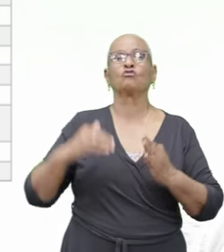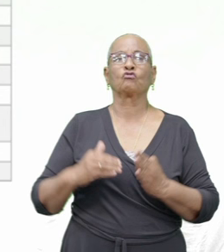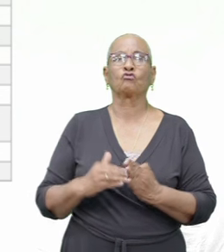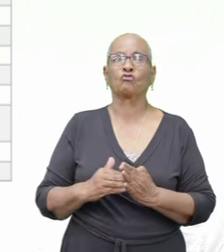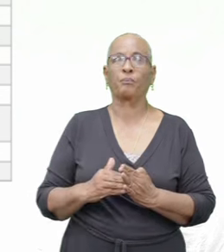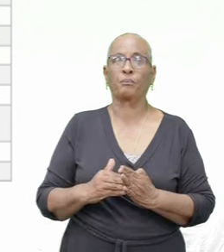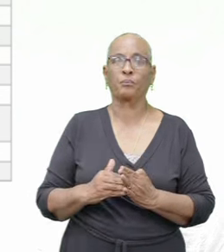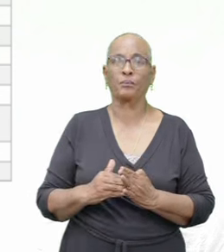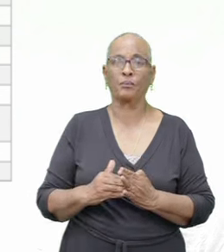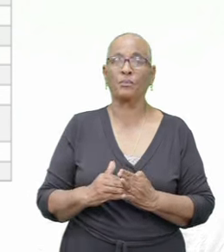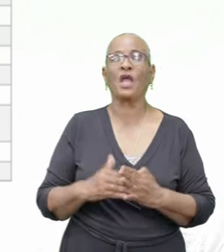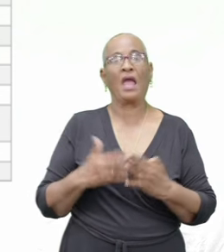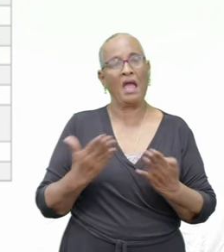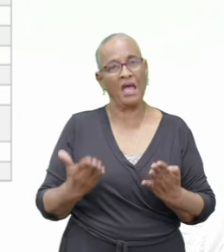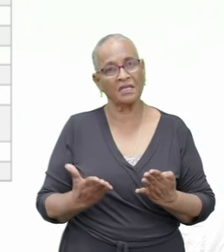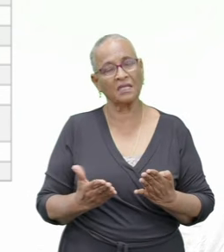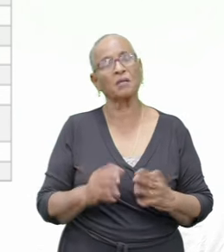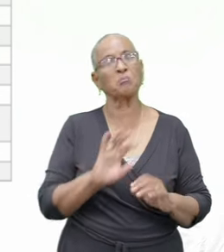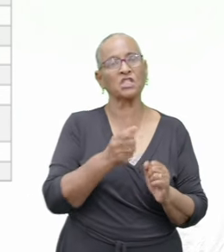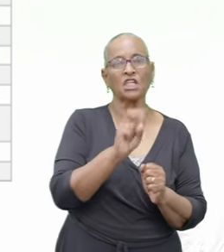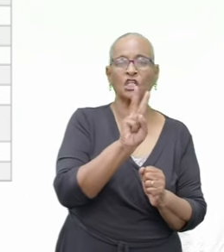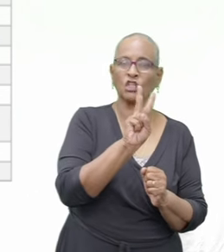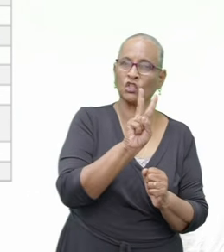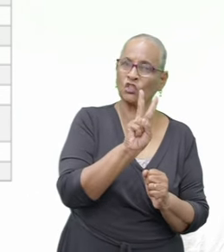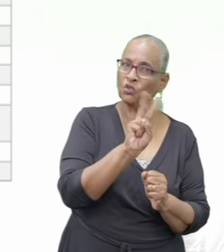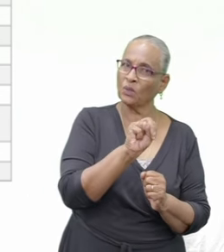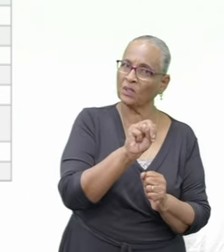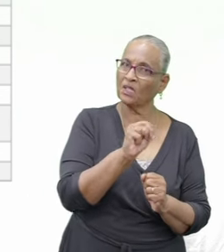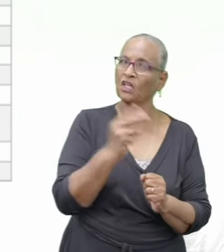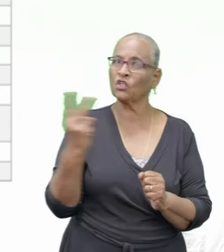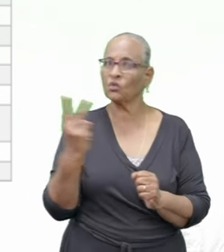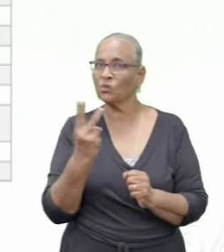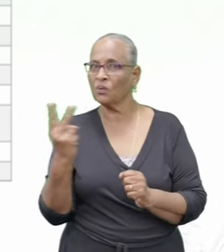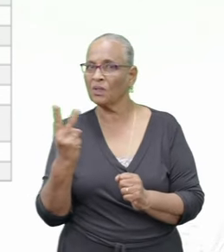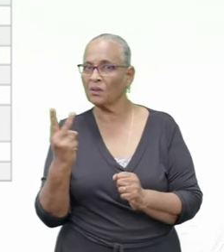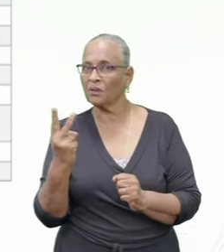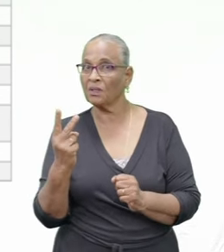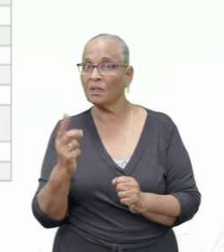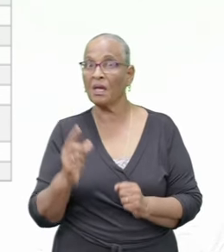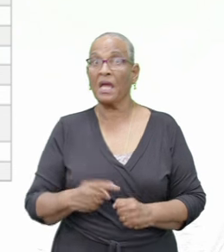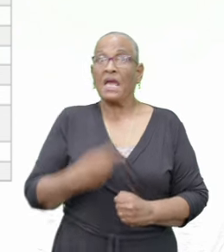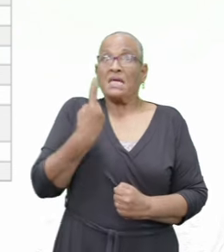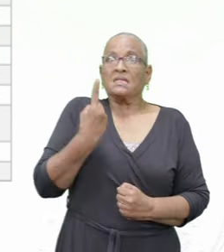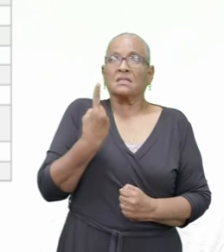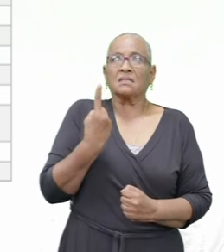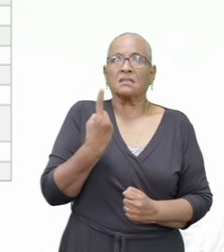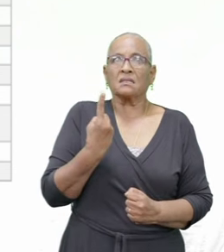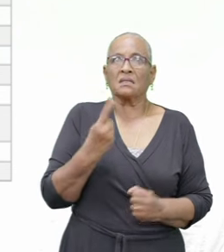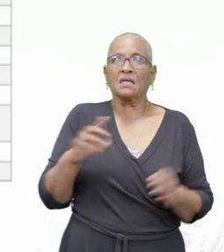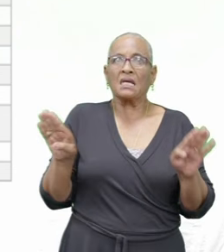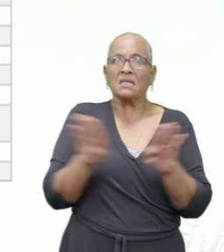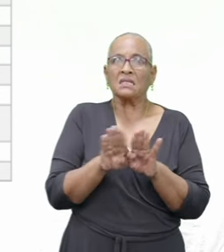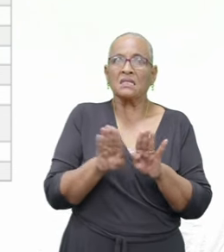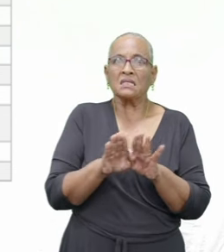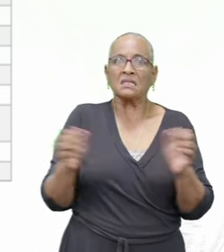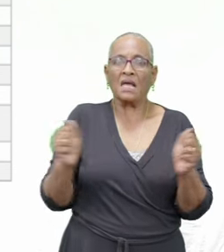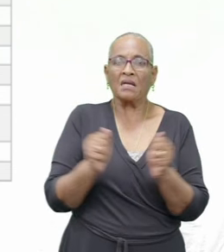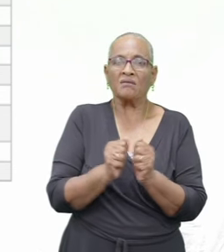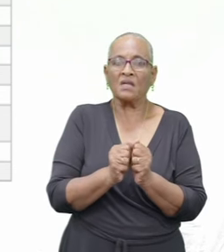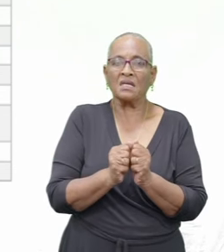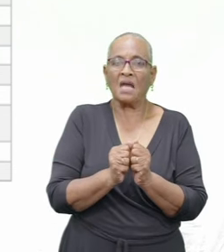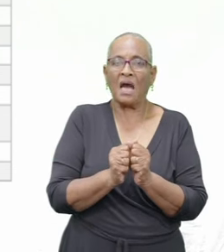reguliere zorg. En u ziet wat er in 2022 gebeurt. Ineens vertrekken in dat jaar 190 algemeen